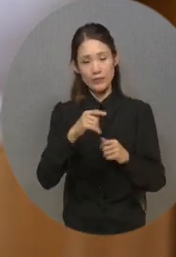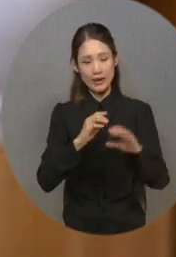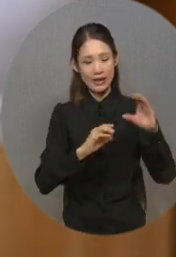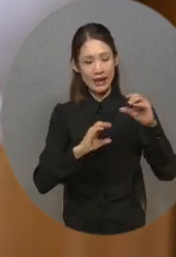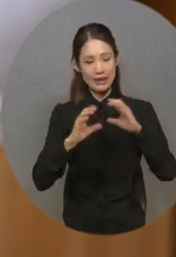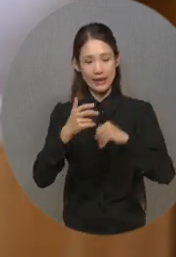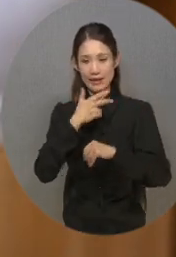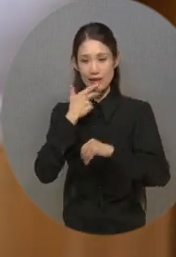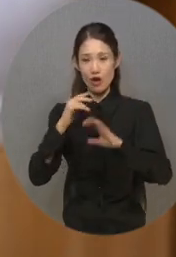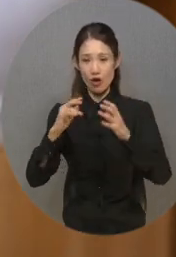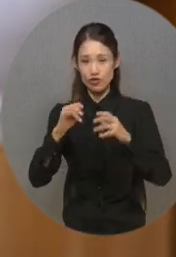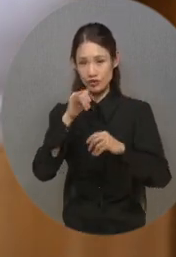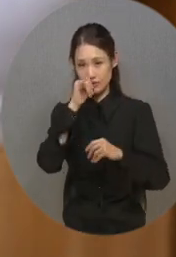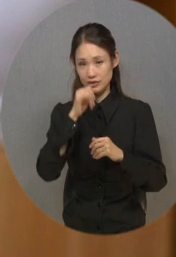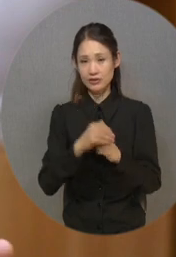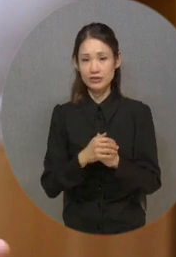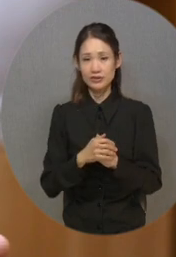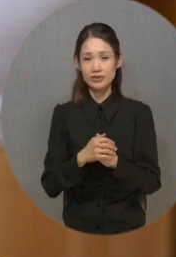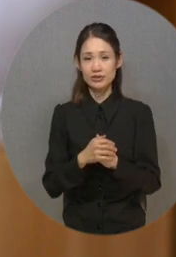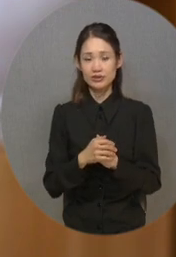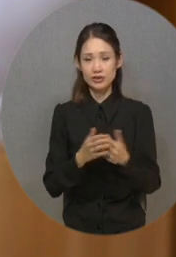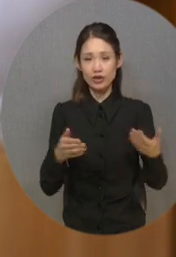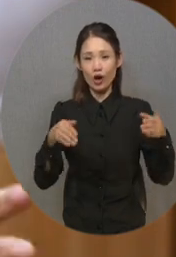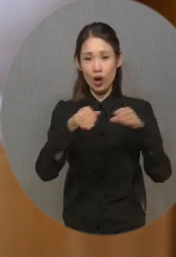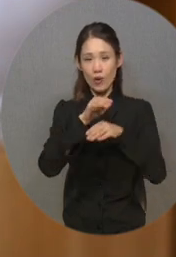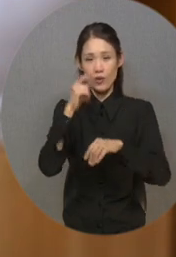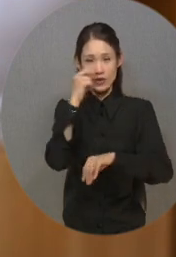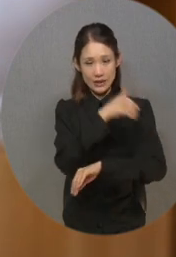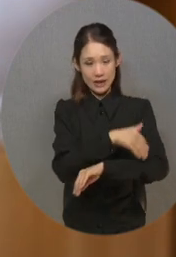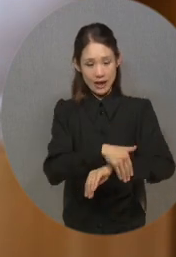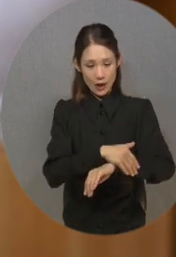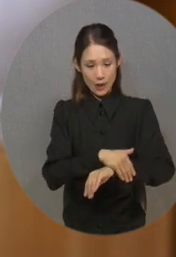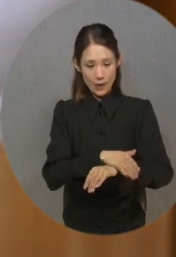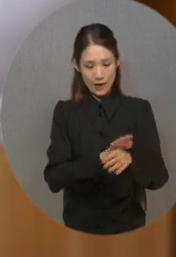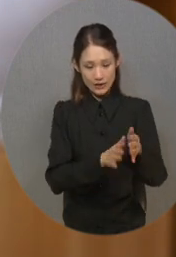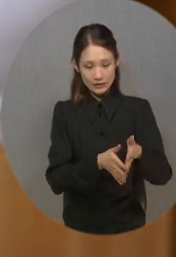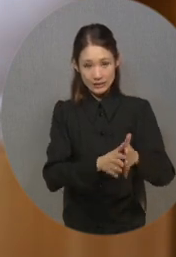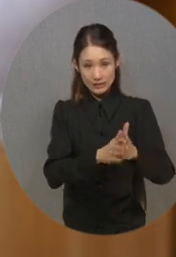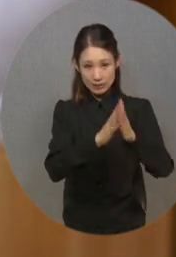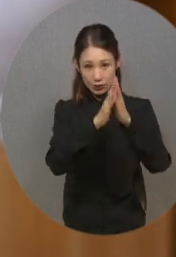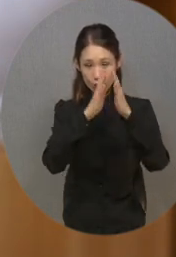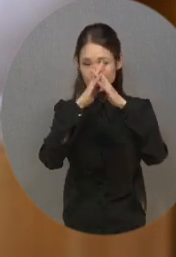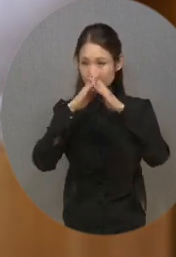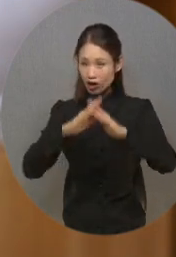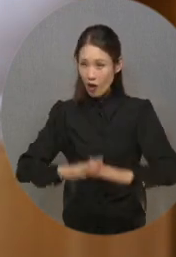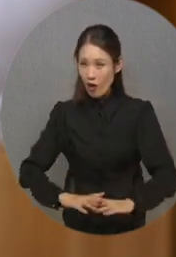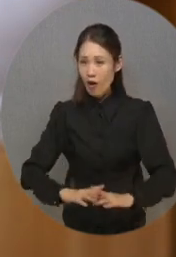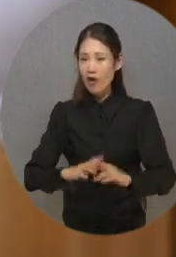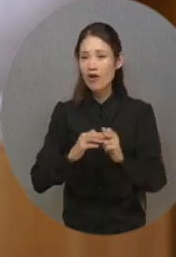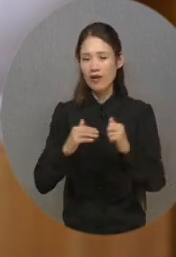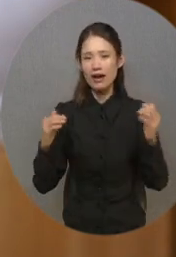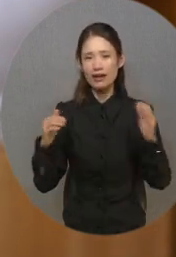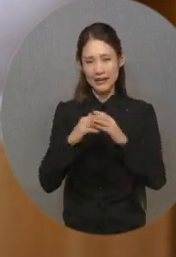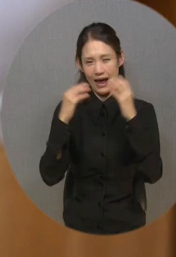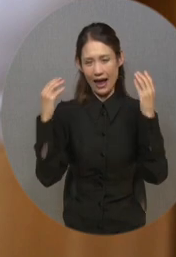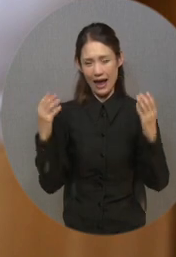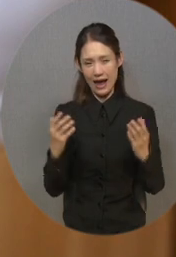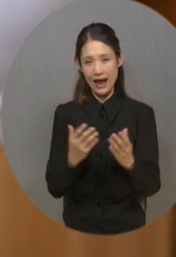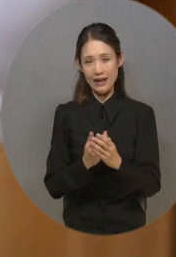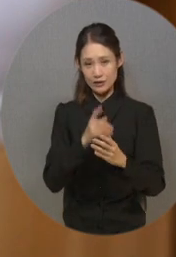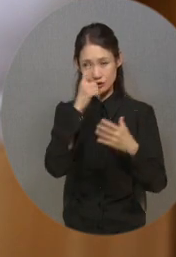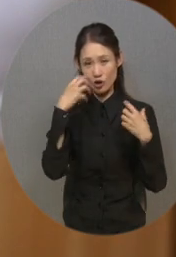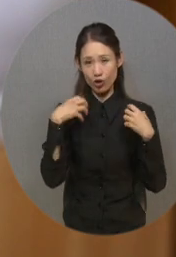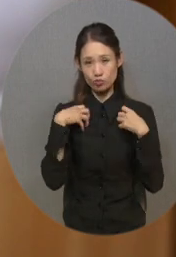캐나다, 영국들이 있을 거잖아요. 그 건물의 설계와 시공 그리고 철거까지 전부 다 그 국가들이